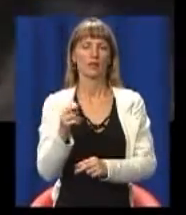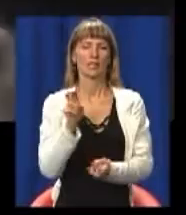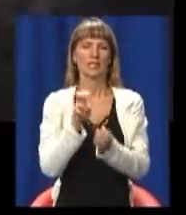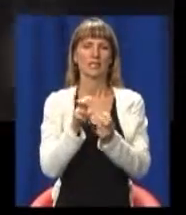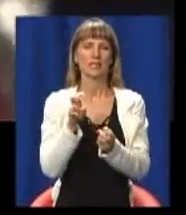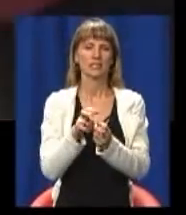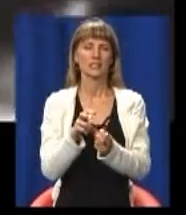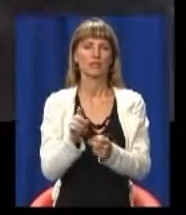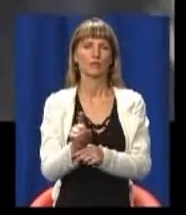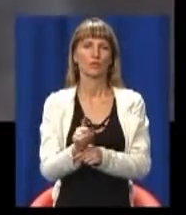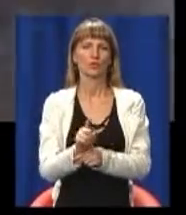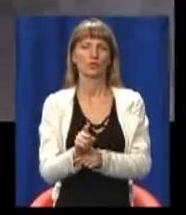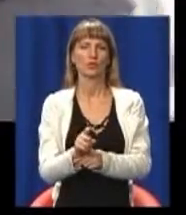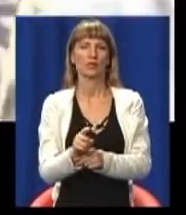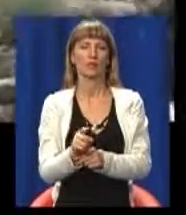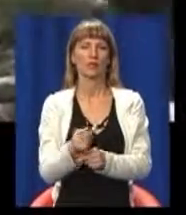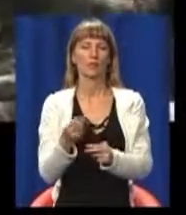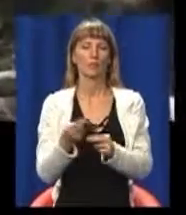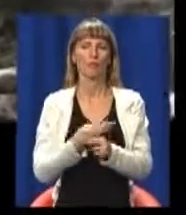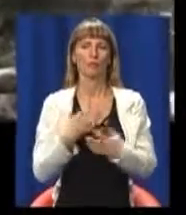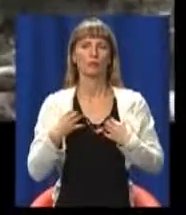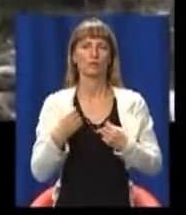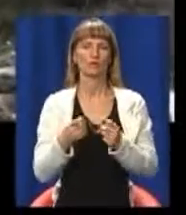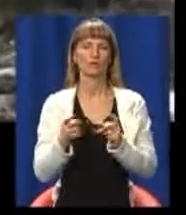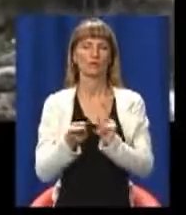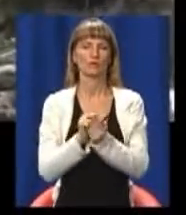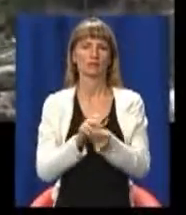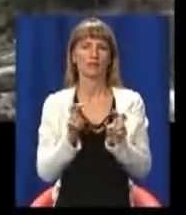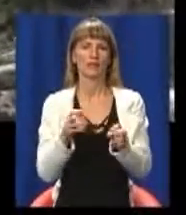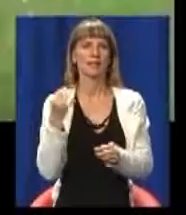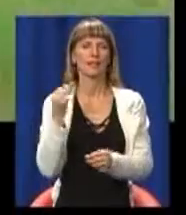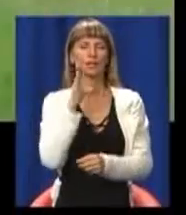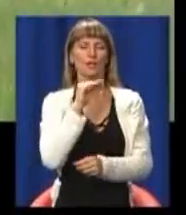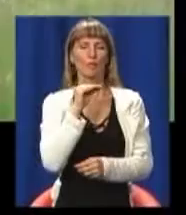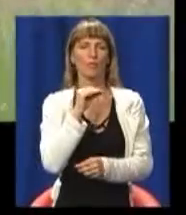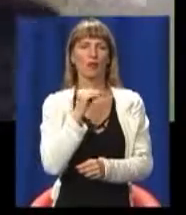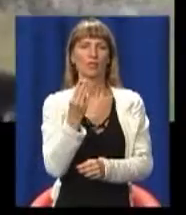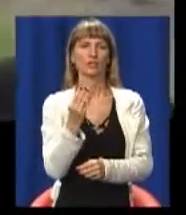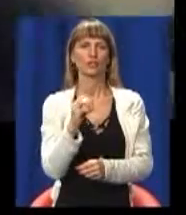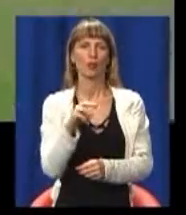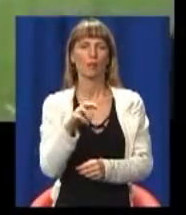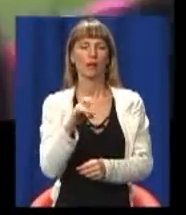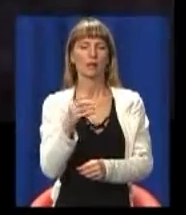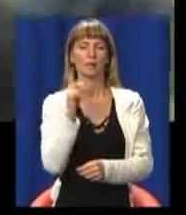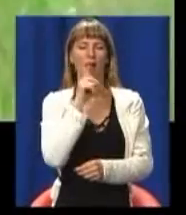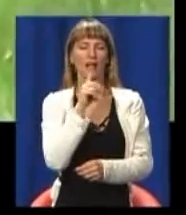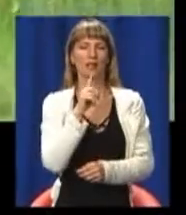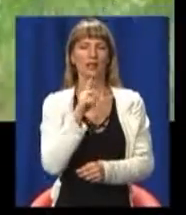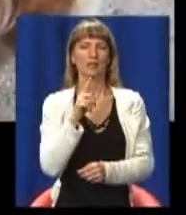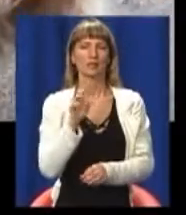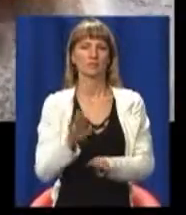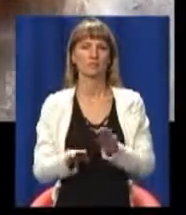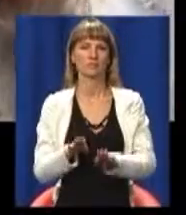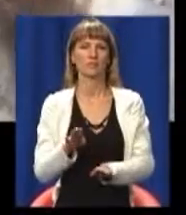перекладі «шиперки» означає «пастушок». Дуже своєрідна та цікава собака шиперки – це маленький чорний клубок енергії